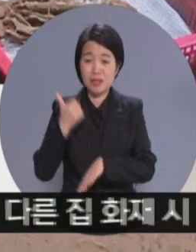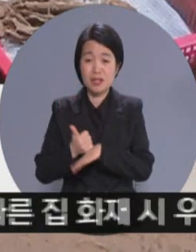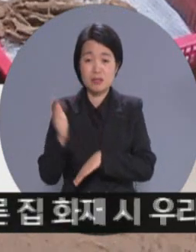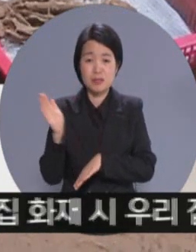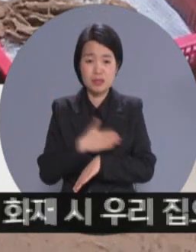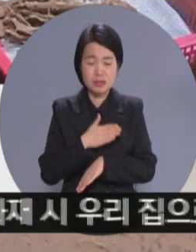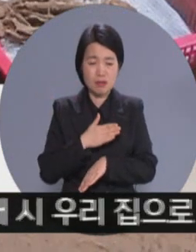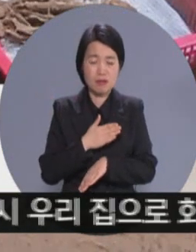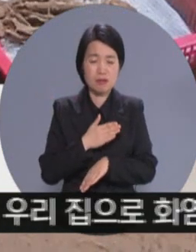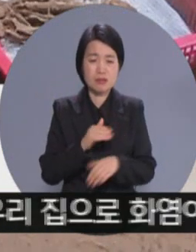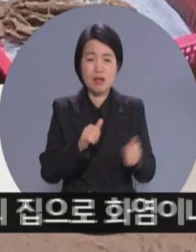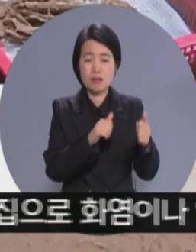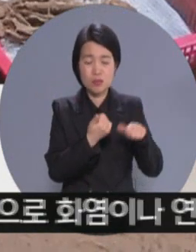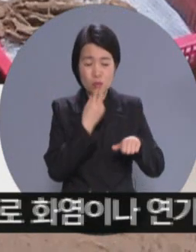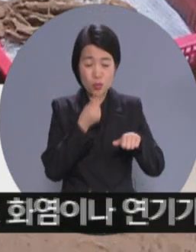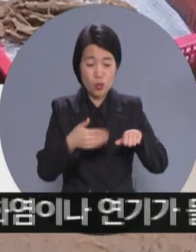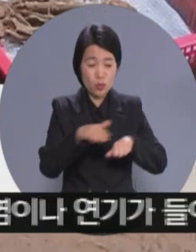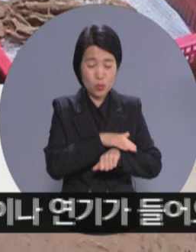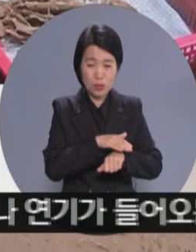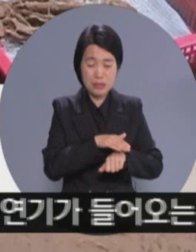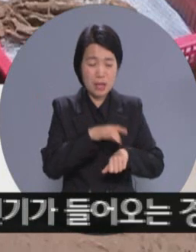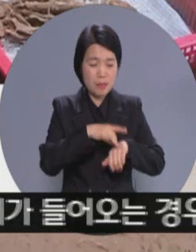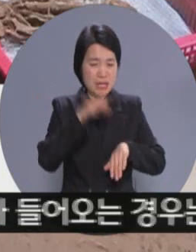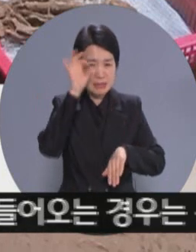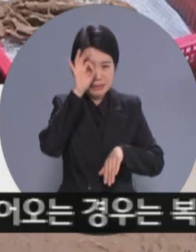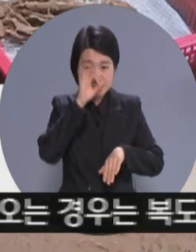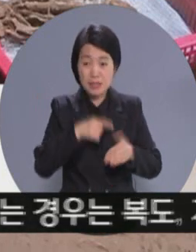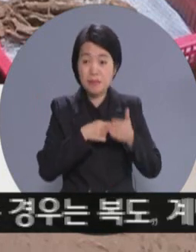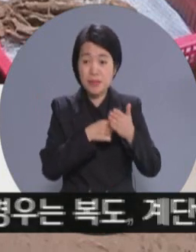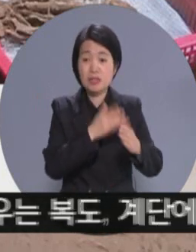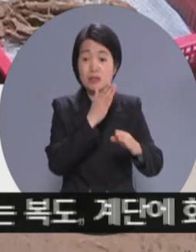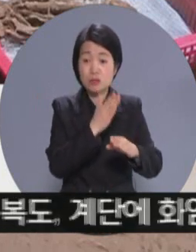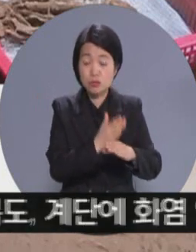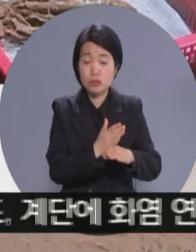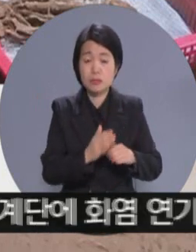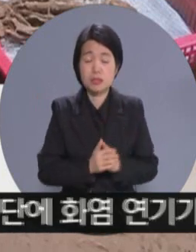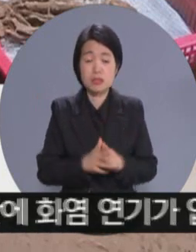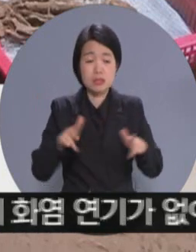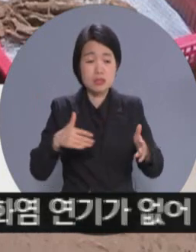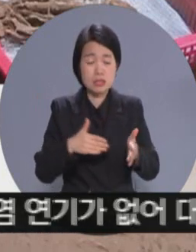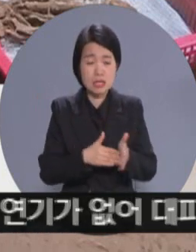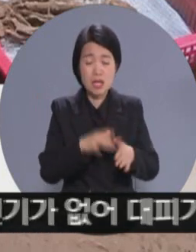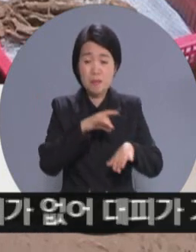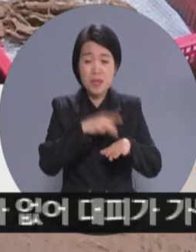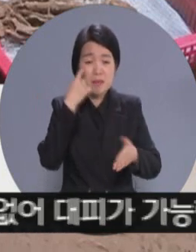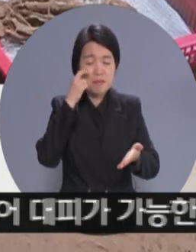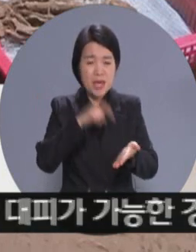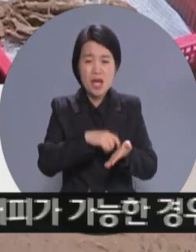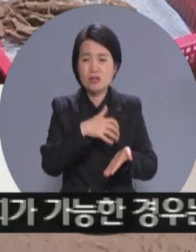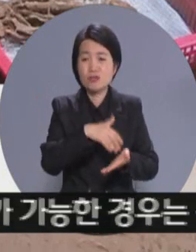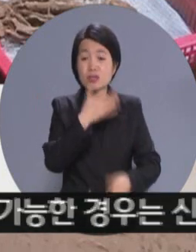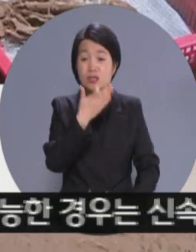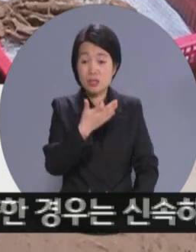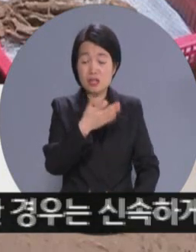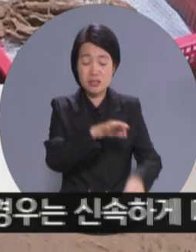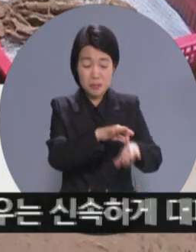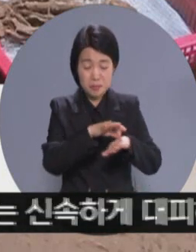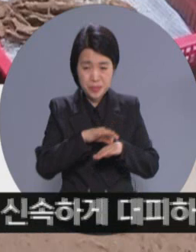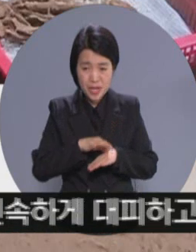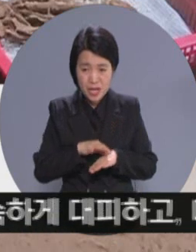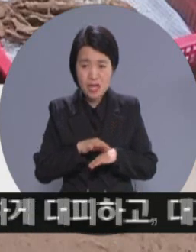희생자 유해 발굴 사업이 본격적으로 이루어지고 있습니다. 현재까지 총 유해 19구를